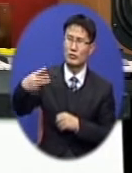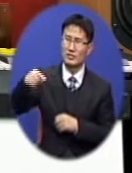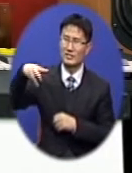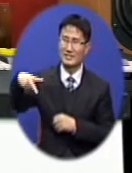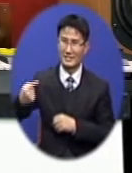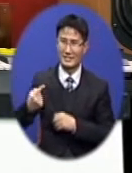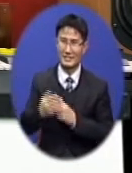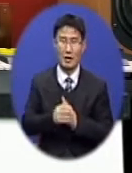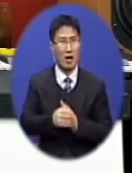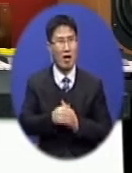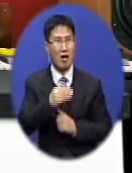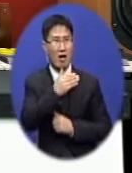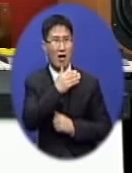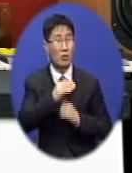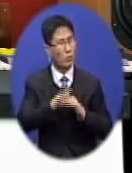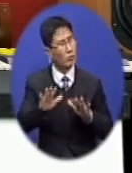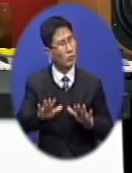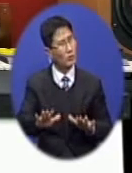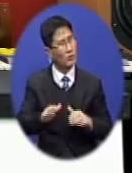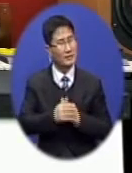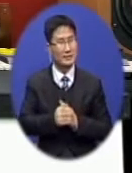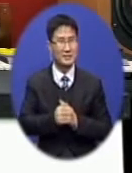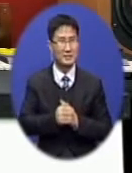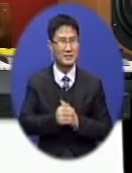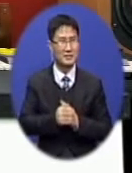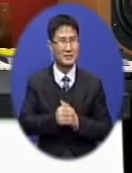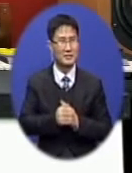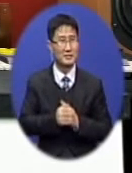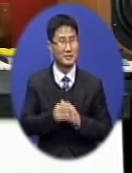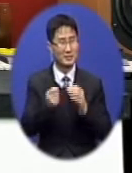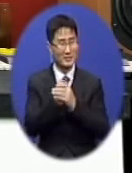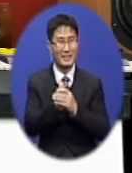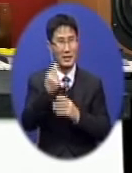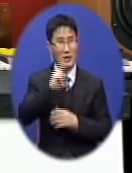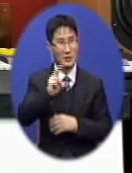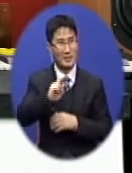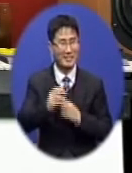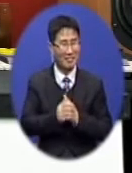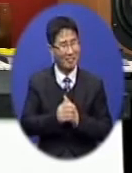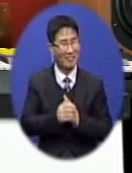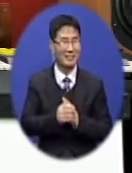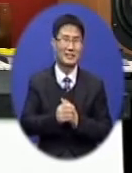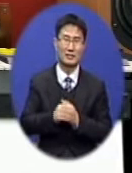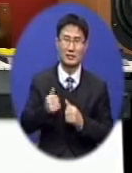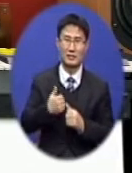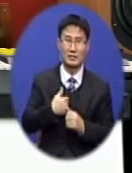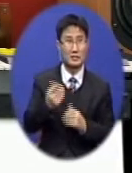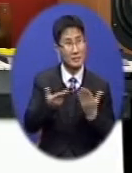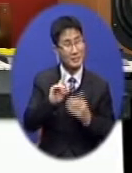브루스. 예. 아, 오늘 아주 특이한 노래를 듣네요. 어떤 일을 하시나요? 아,